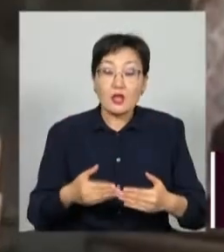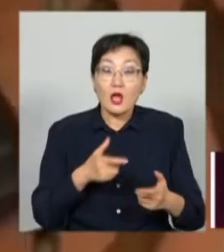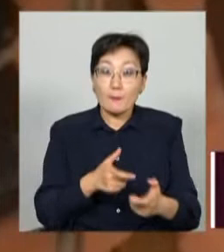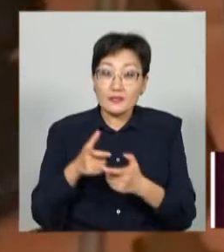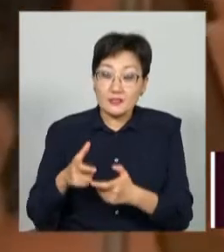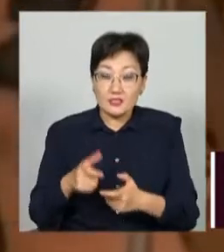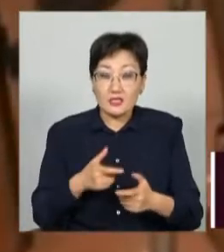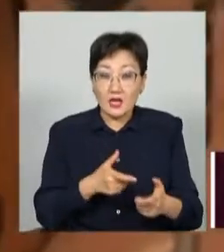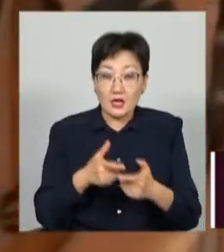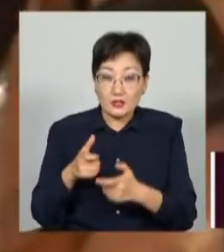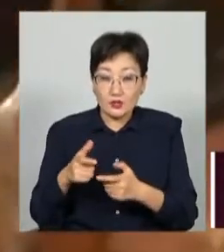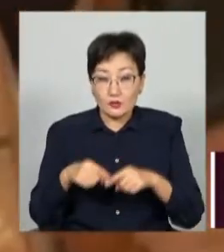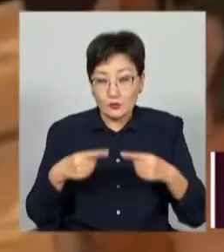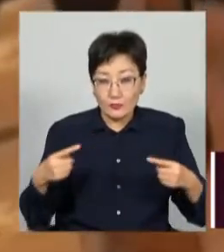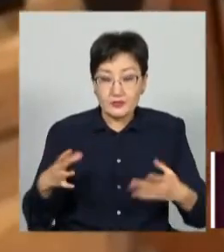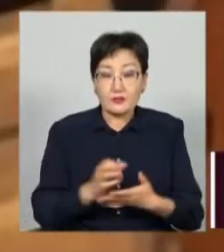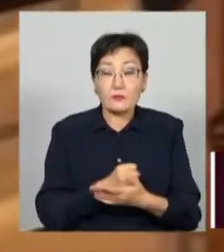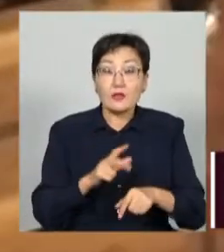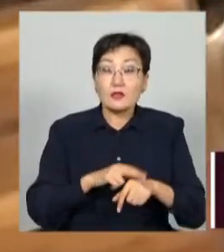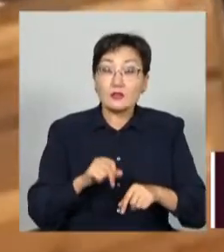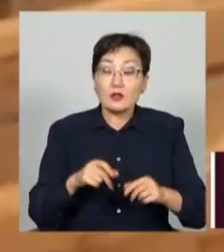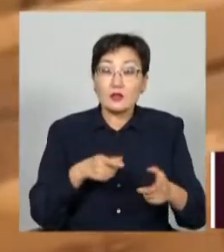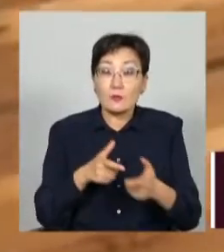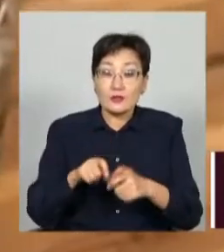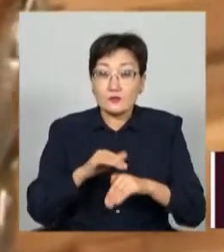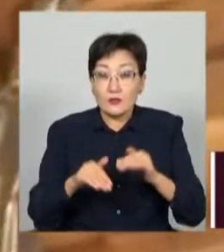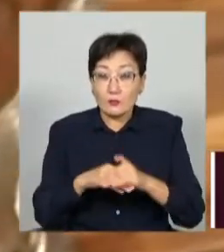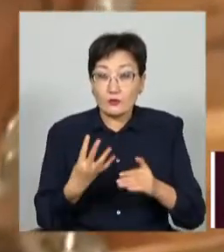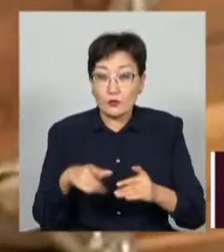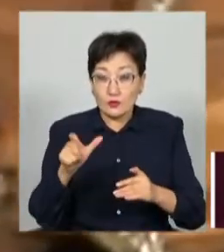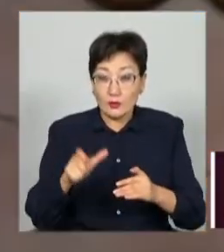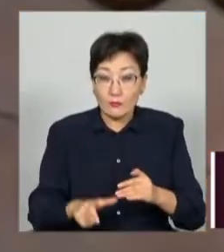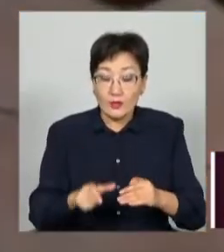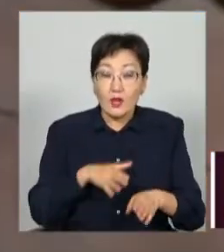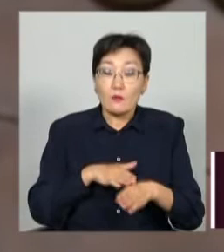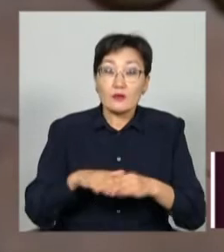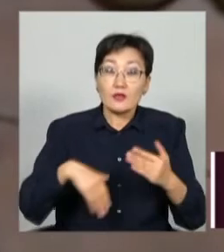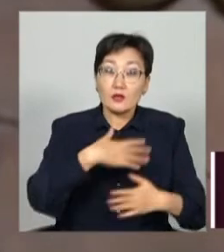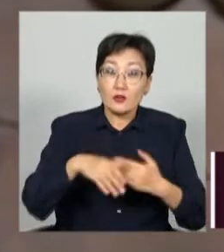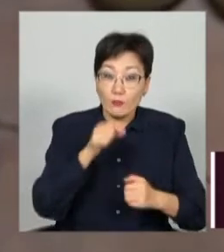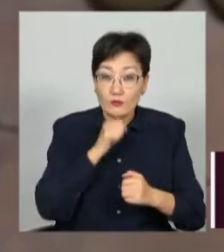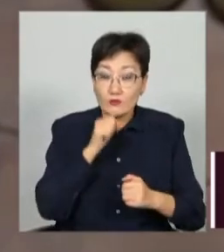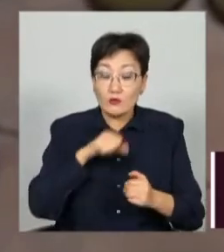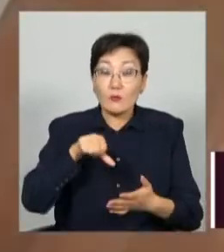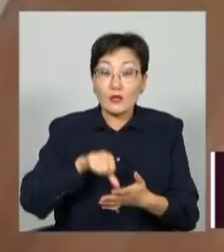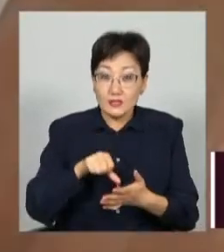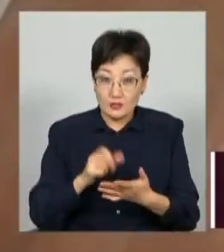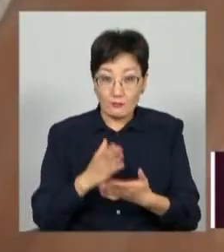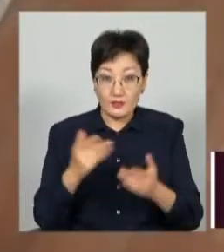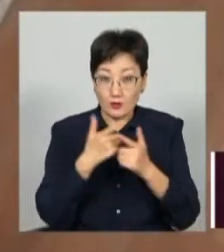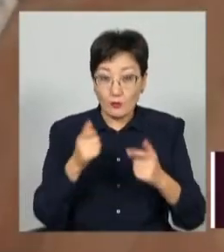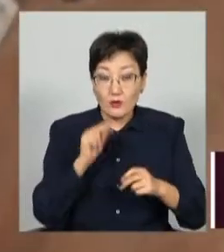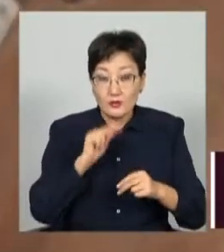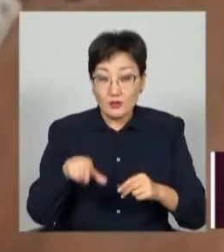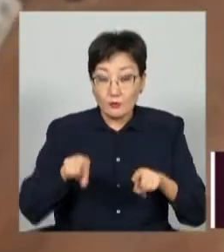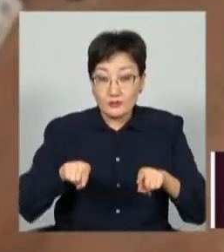және атыс қаруларын тапты. Полиция қару-жарақ жасырып келген 4 адамның жаппай тәртіпсіздікпен тонауға қатысы бар екенін хабарлады. Күдіктілер